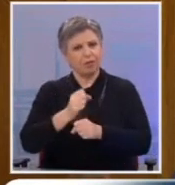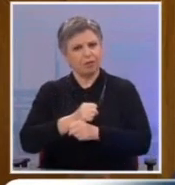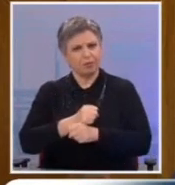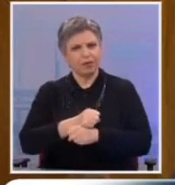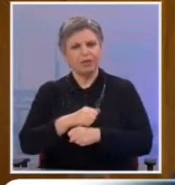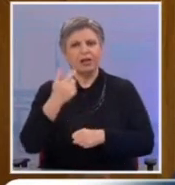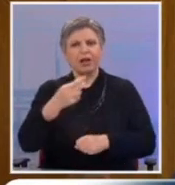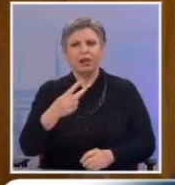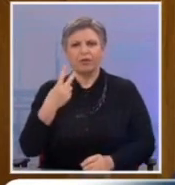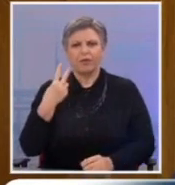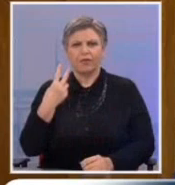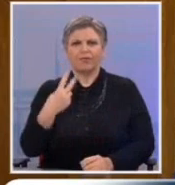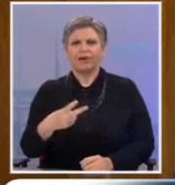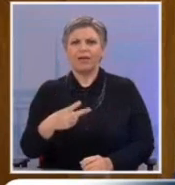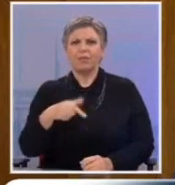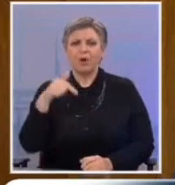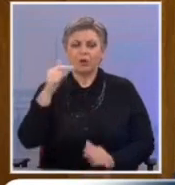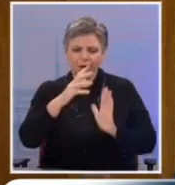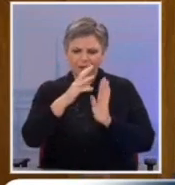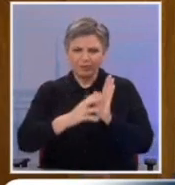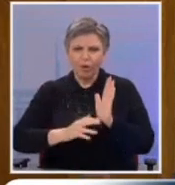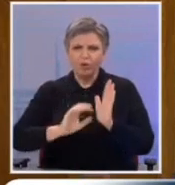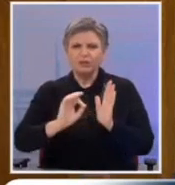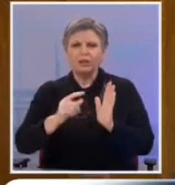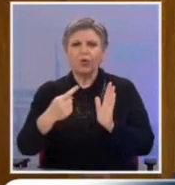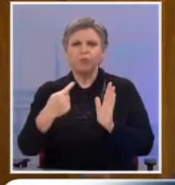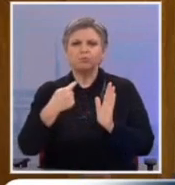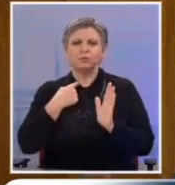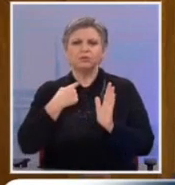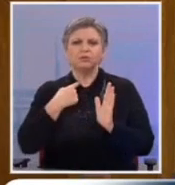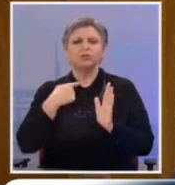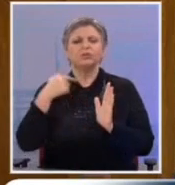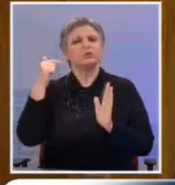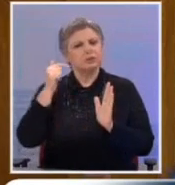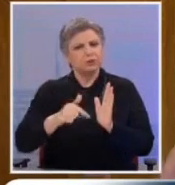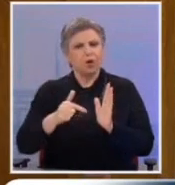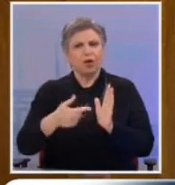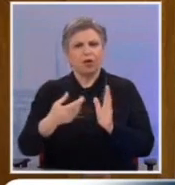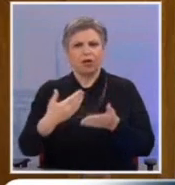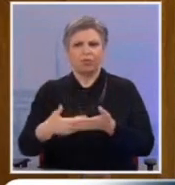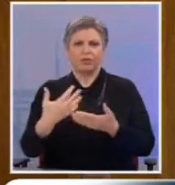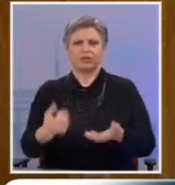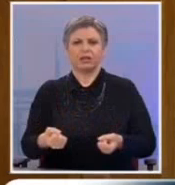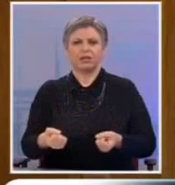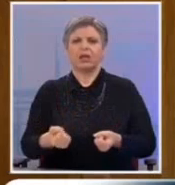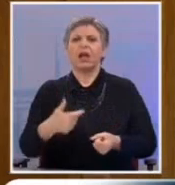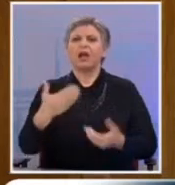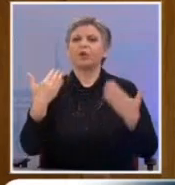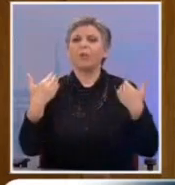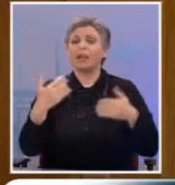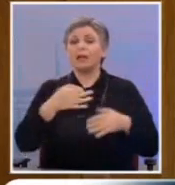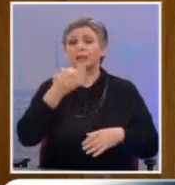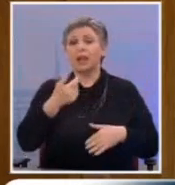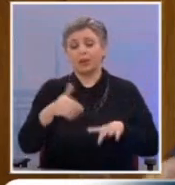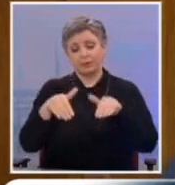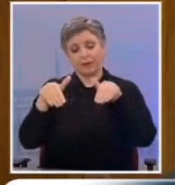που ήταν από την αρχή καταδικασμένη σε αποτυχία. Τη στρατηγική που έλεγε θα είμαστε πειθαρχικοί και υπάκοοι και εξ